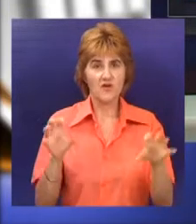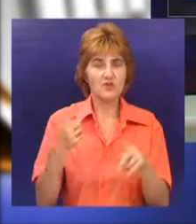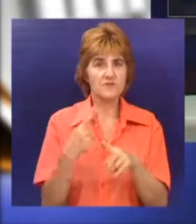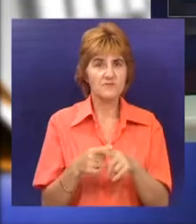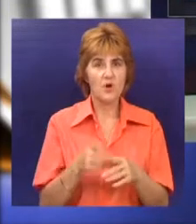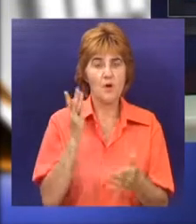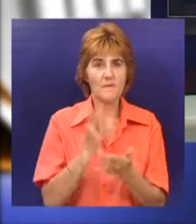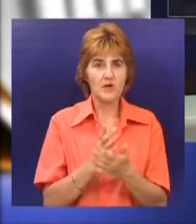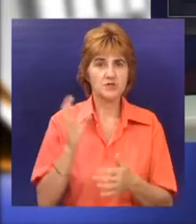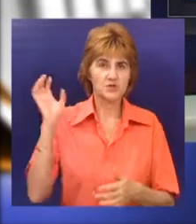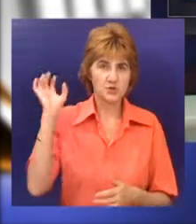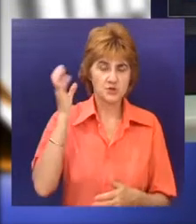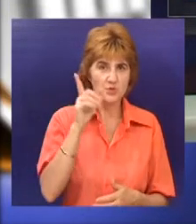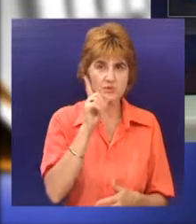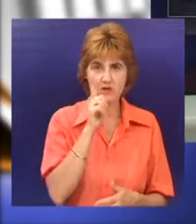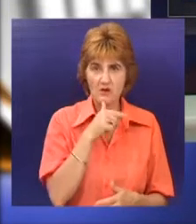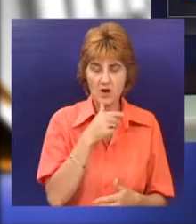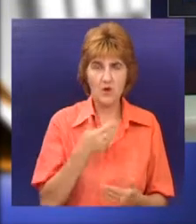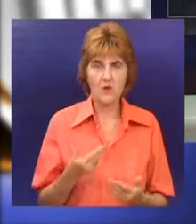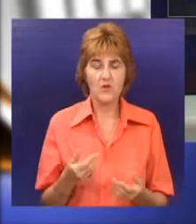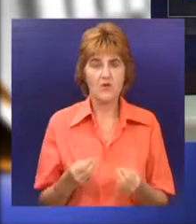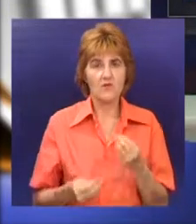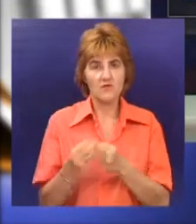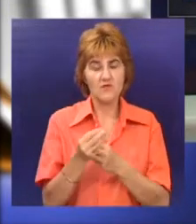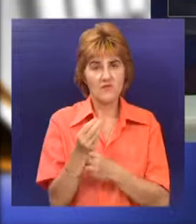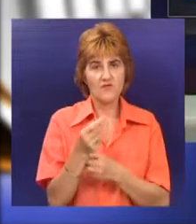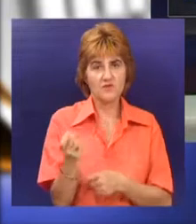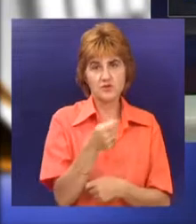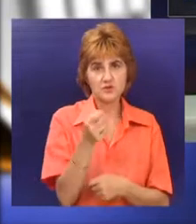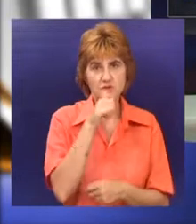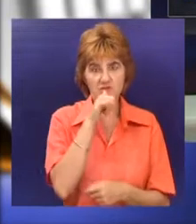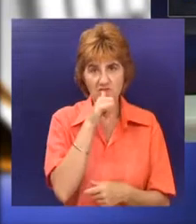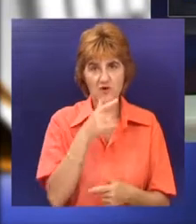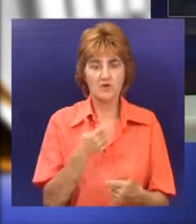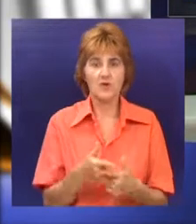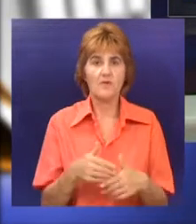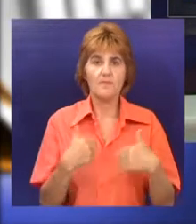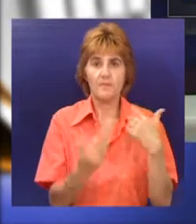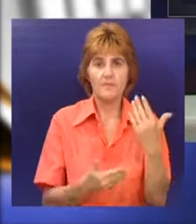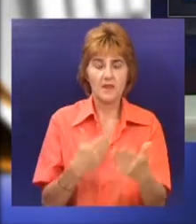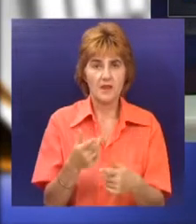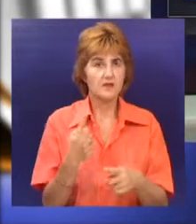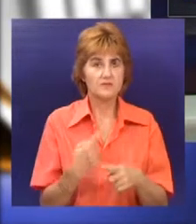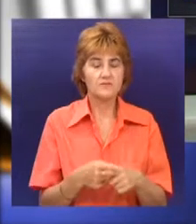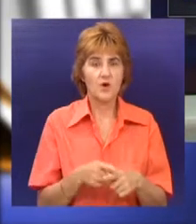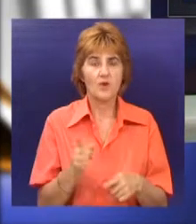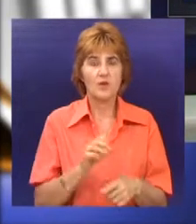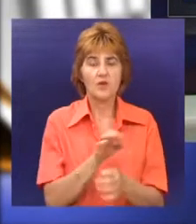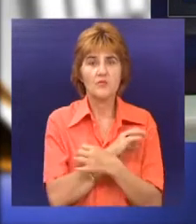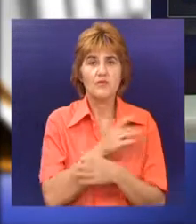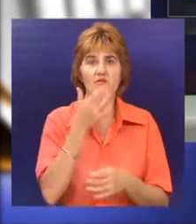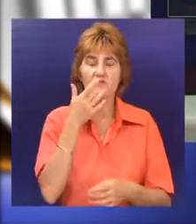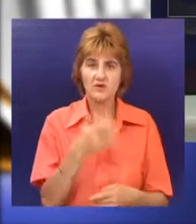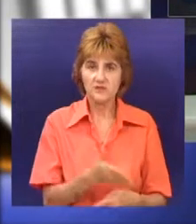direktno izloženi sunčevim zracima. Često kupanje i smrznute poslastice uobičajena su procedura koja se